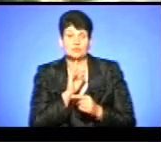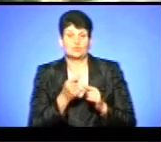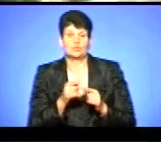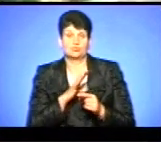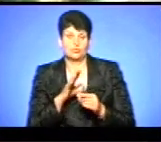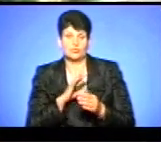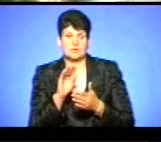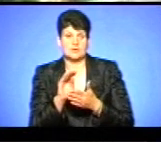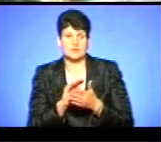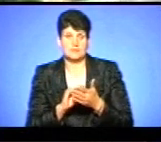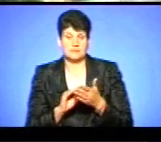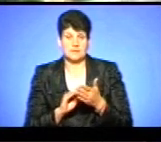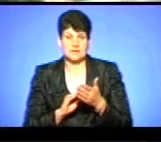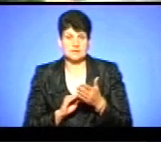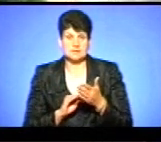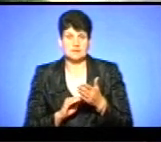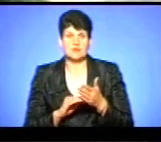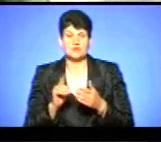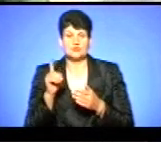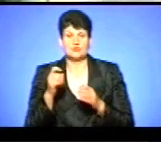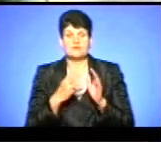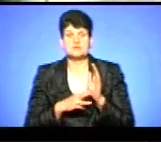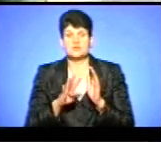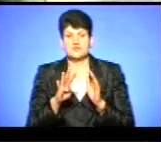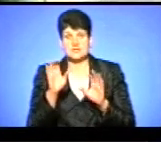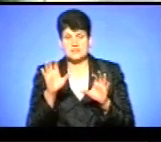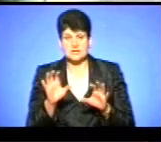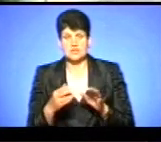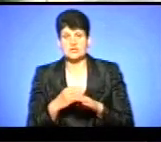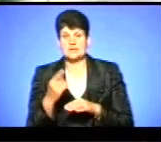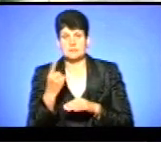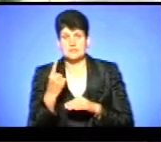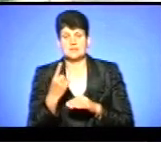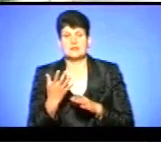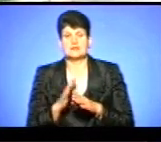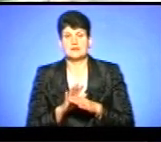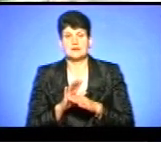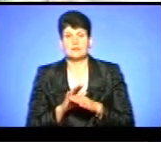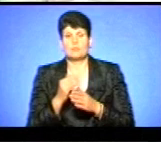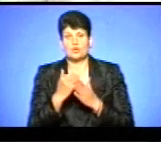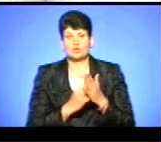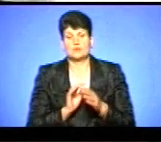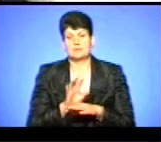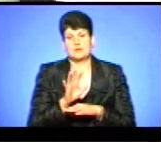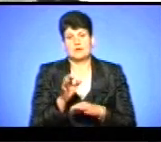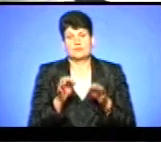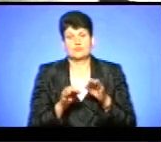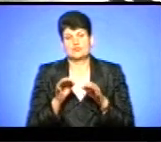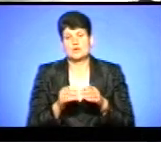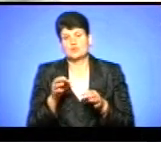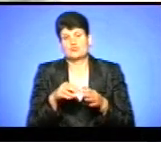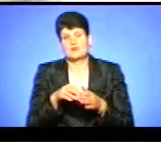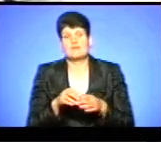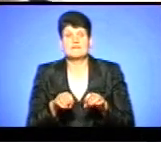на дану громадянку було відповідно складено статтю 184, частину першу. Це складається протокол, направляється до суду. Суд уже вирішує, який буде штраф за